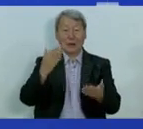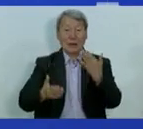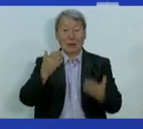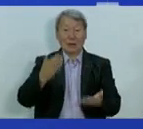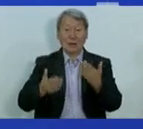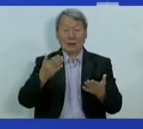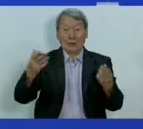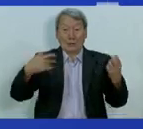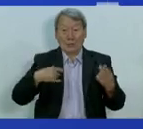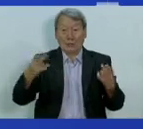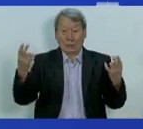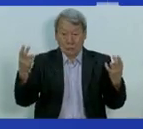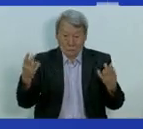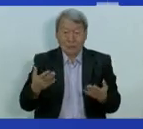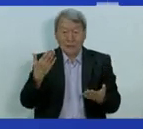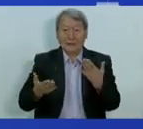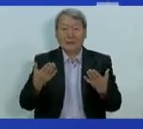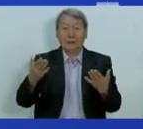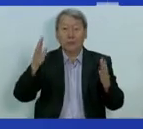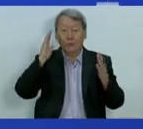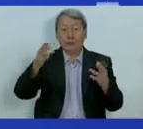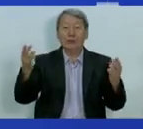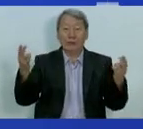если будет необходимость,